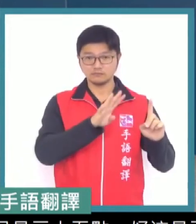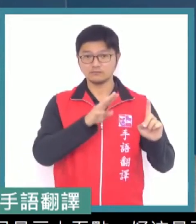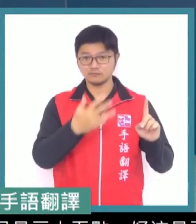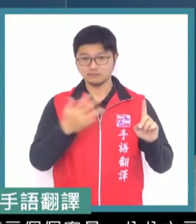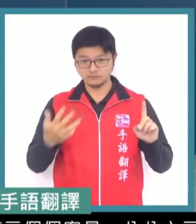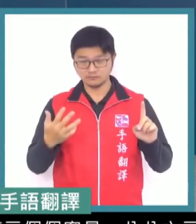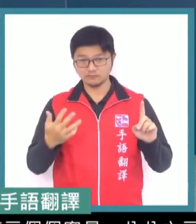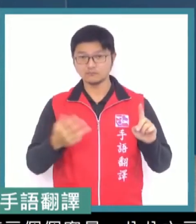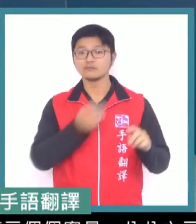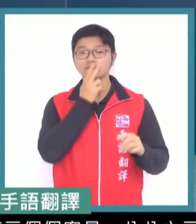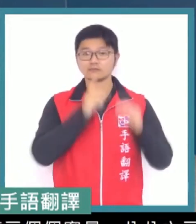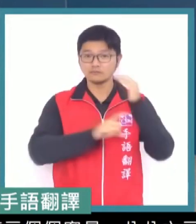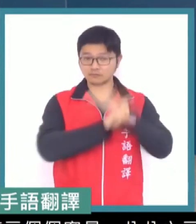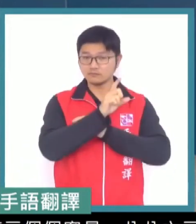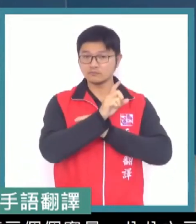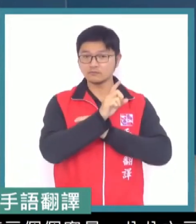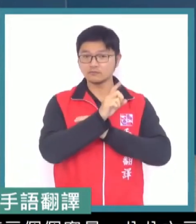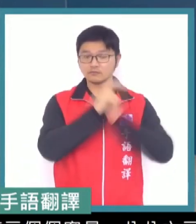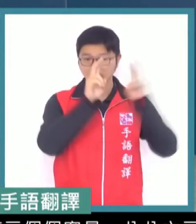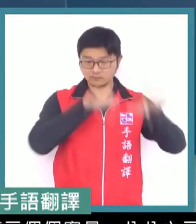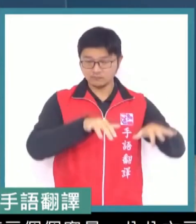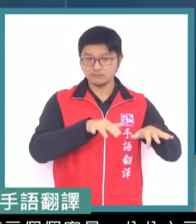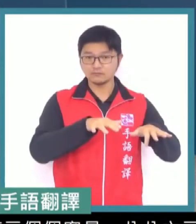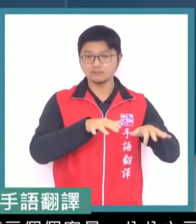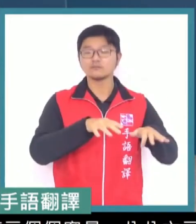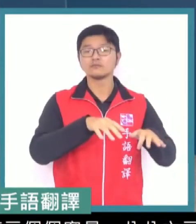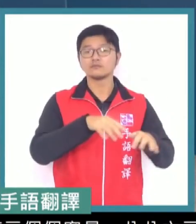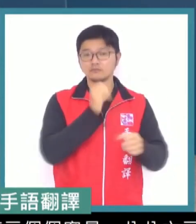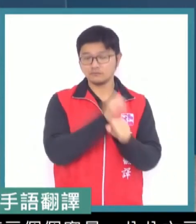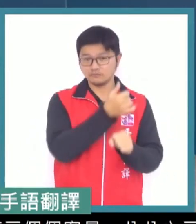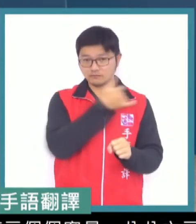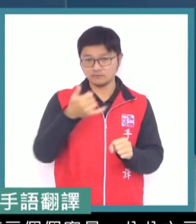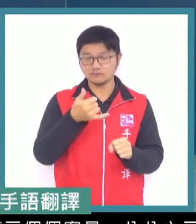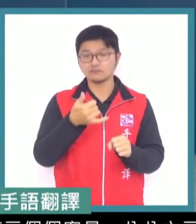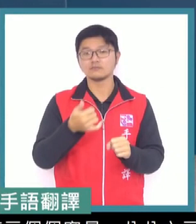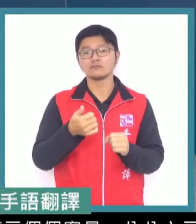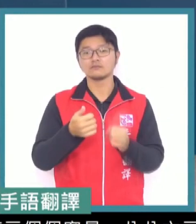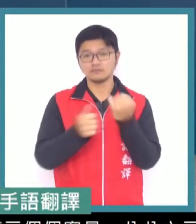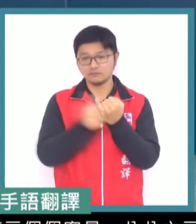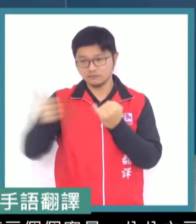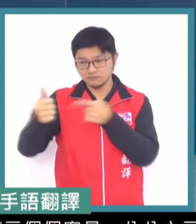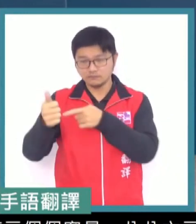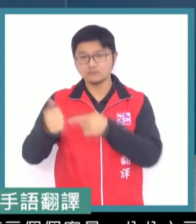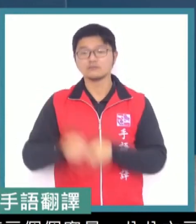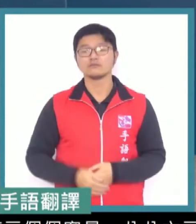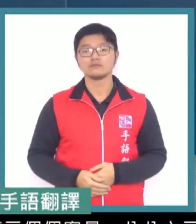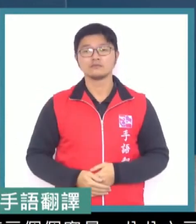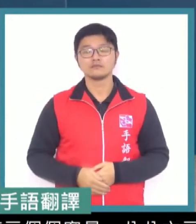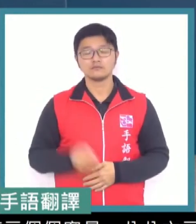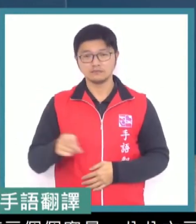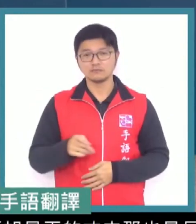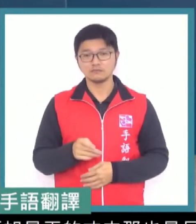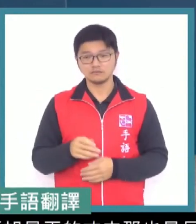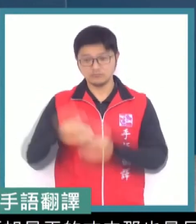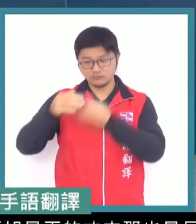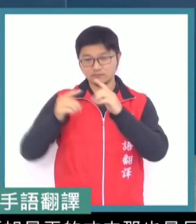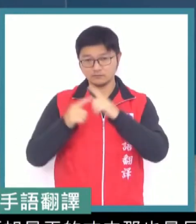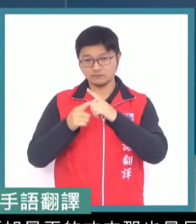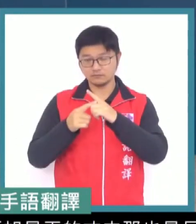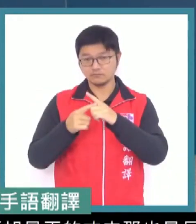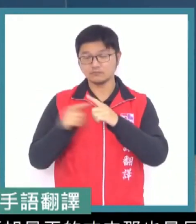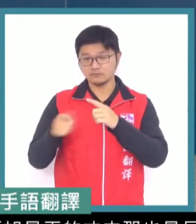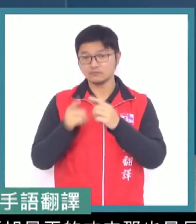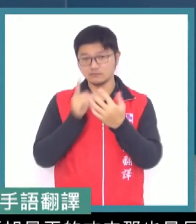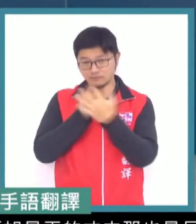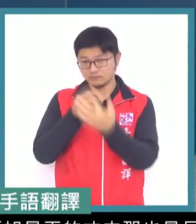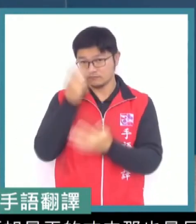18488亚旭员工的丈夫，那也是1月23号匡列裁检，那到这个二采，